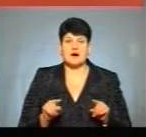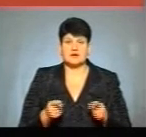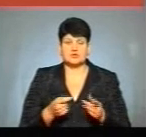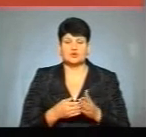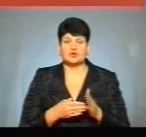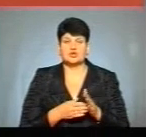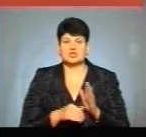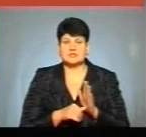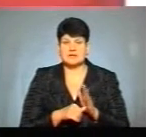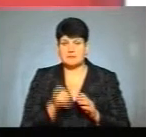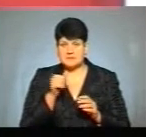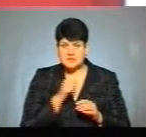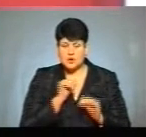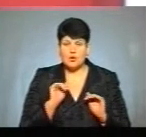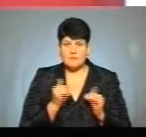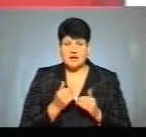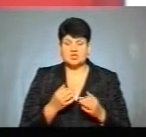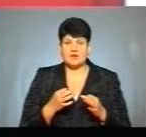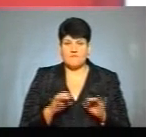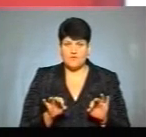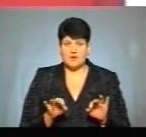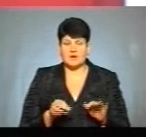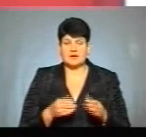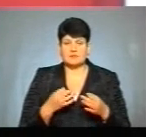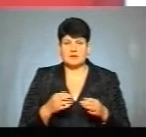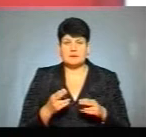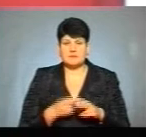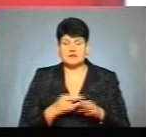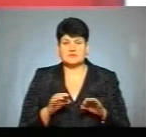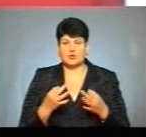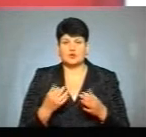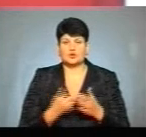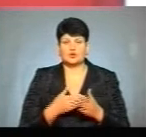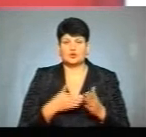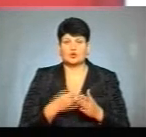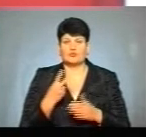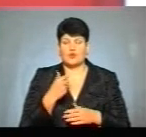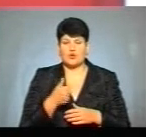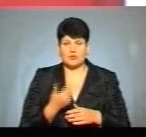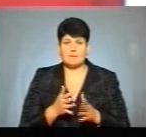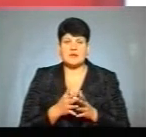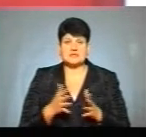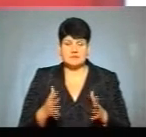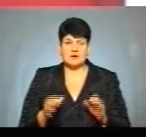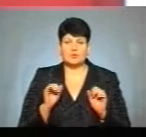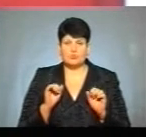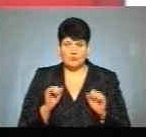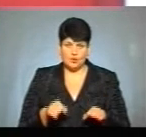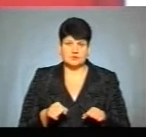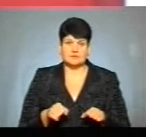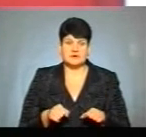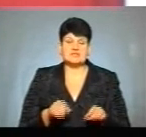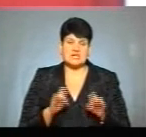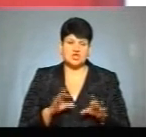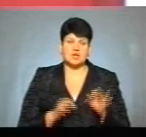6 місяців, обмеження волі на строк до 5 років і позбавлення волі до строк до 2 років. Максимально виходить, що ми можемо, ну не ми, а за